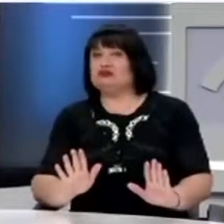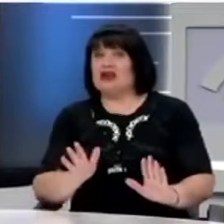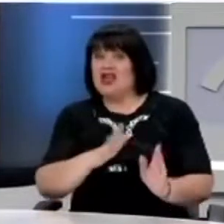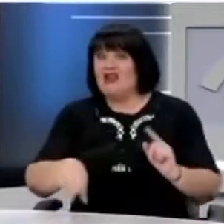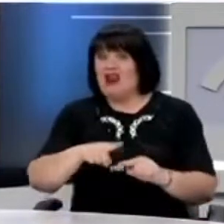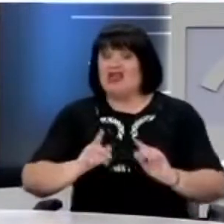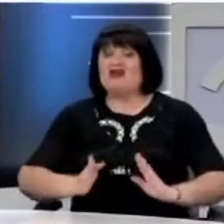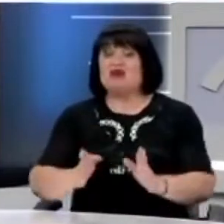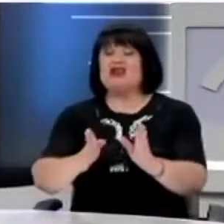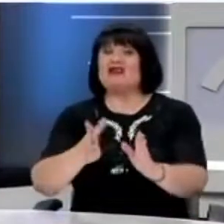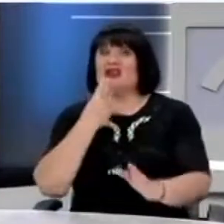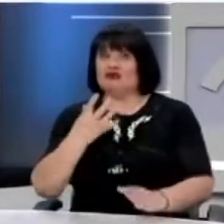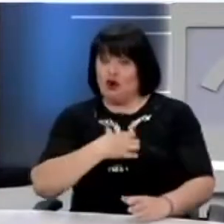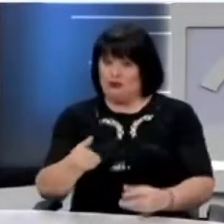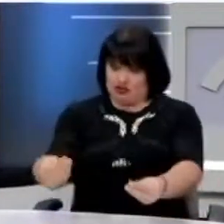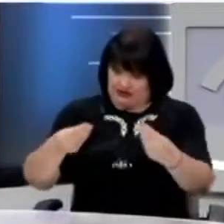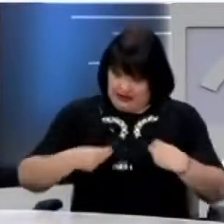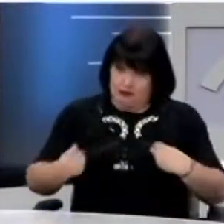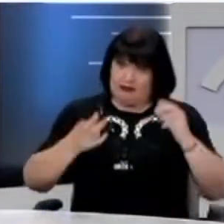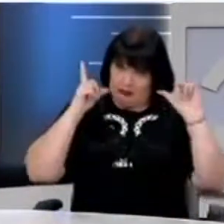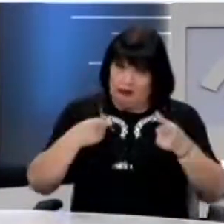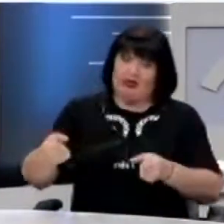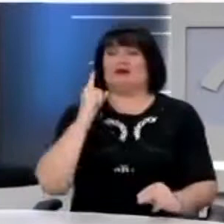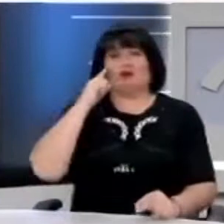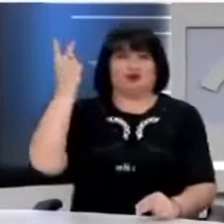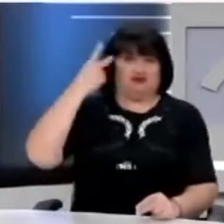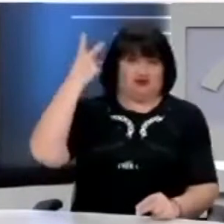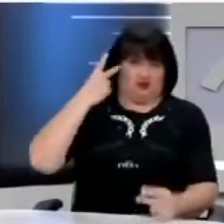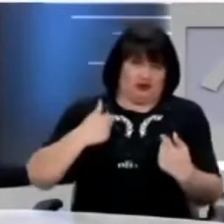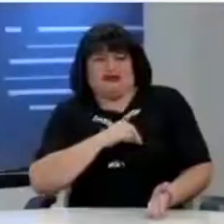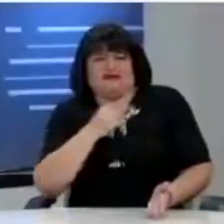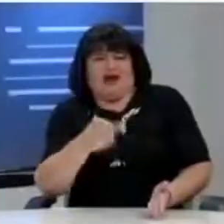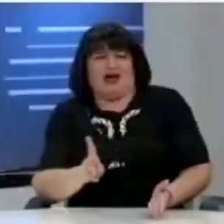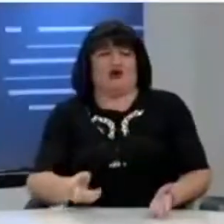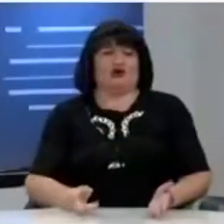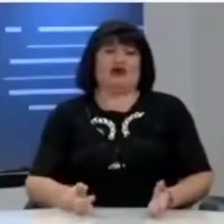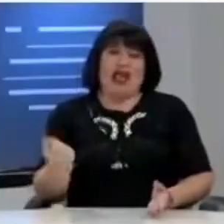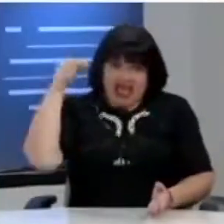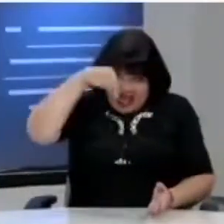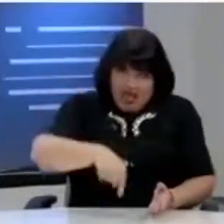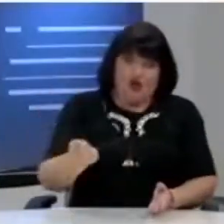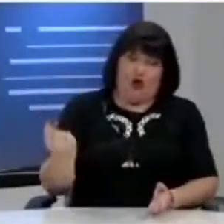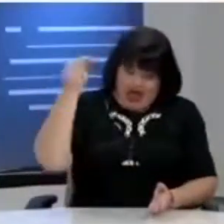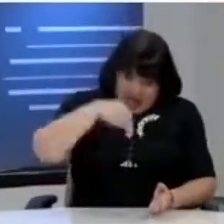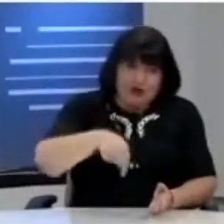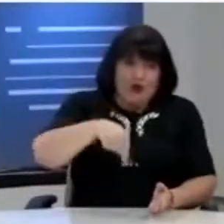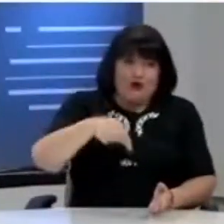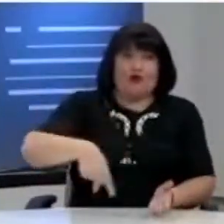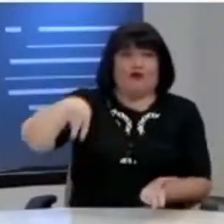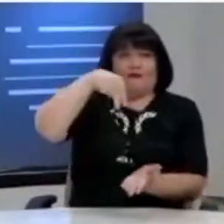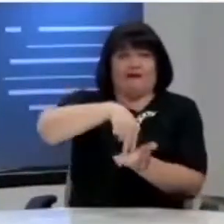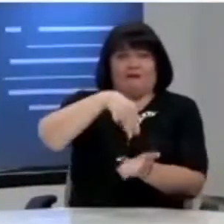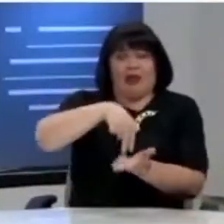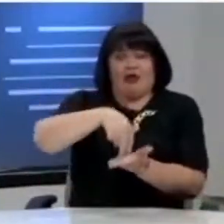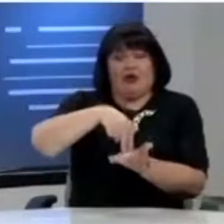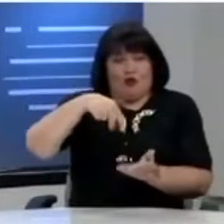Τσίπρα. Και γι' αυτό και εμπιστεύθηκαν τη Νέα Δημοκρατία και μας έδωσαν αυτή την εντολή. Θα βρίσκομαι εδώ, από αυτό εδώ